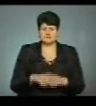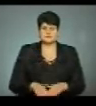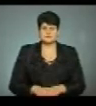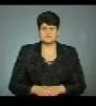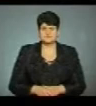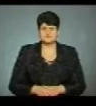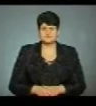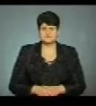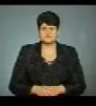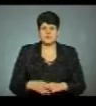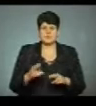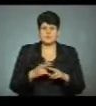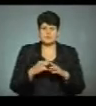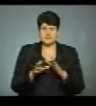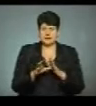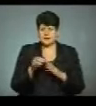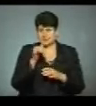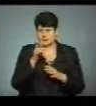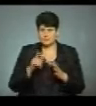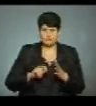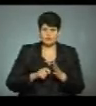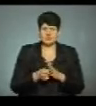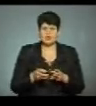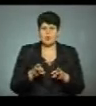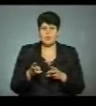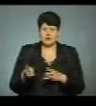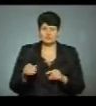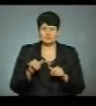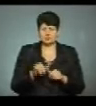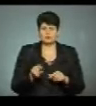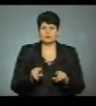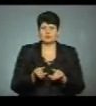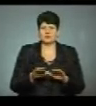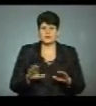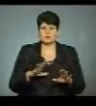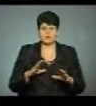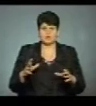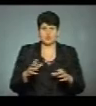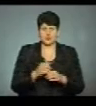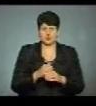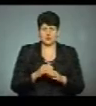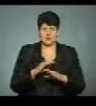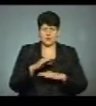Потурай. Без електрики не можуть увімкнути опалення, тому у дітей сьогодні були скорочені уроки.